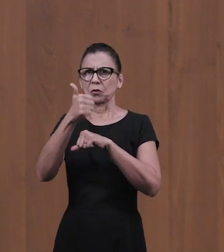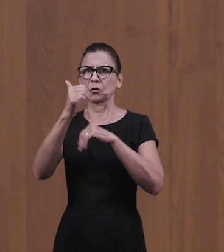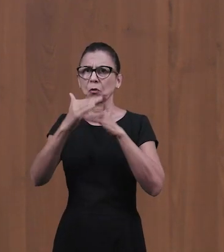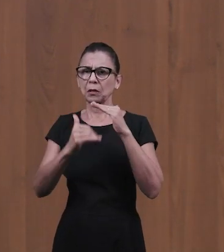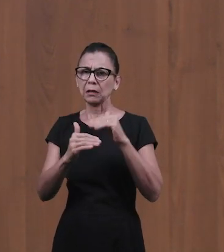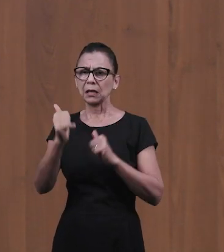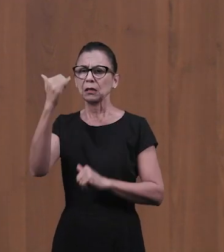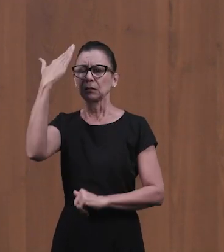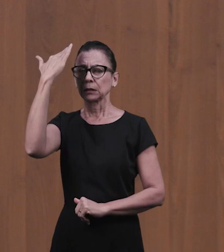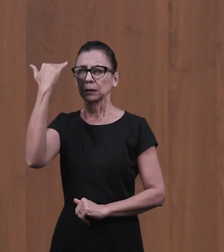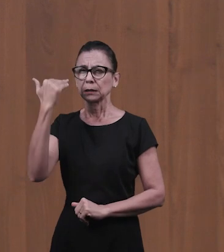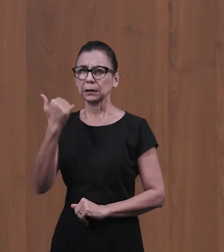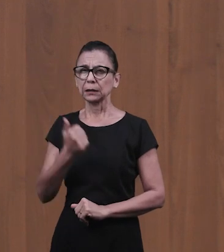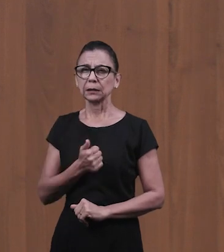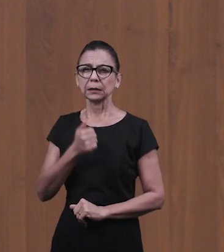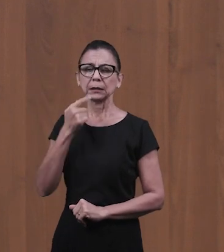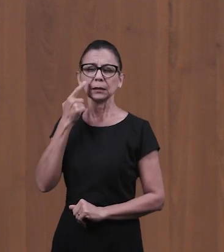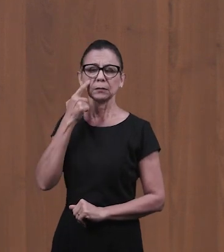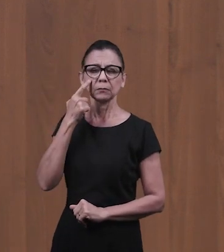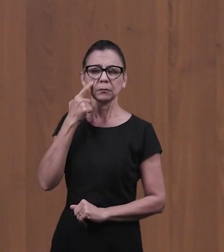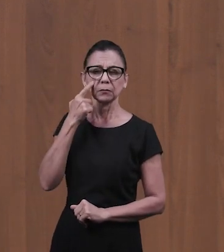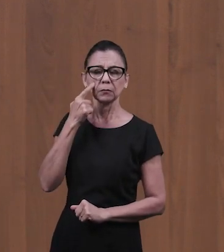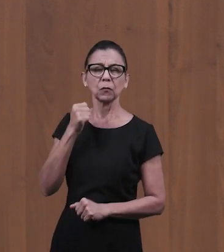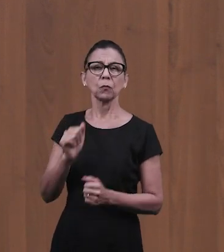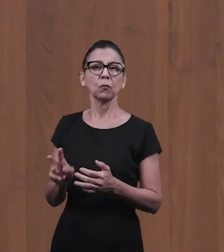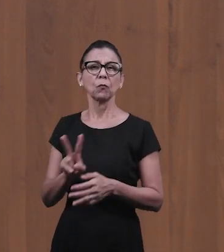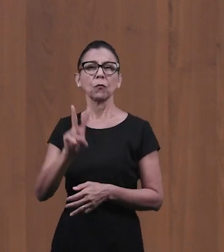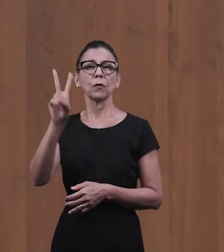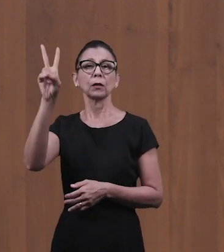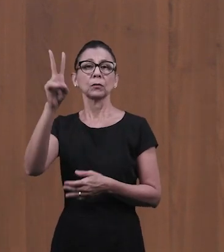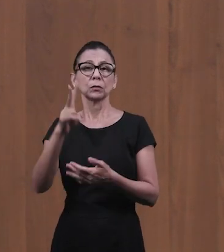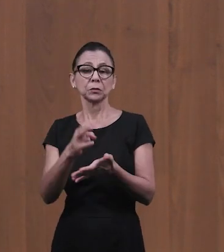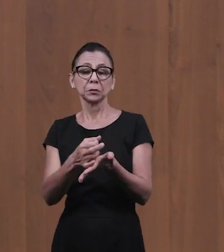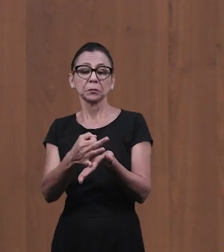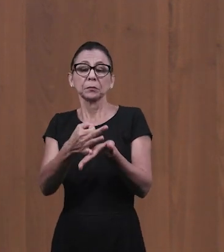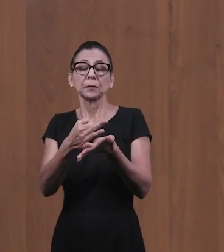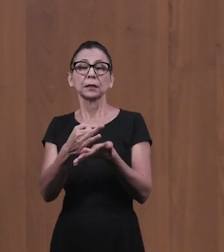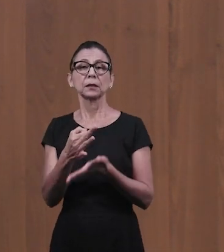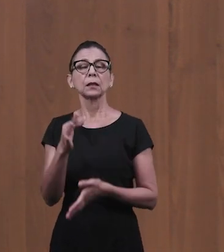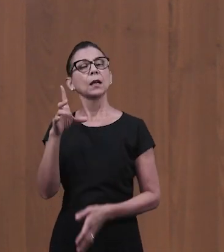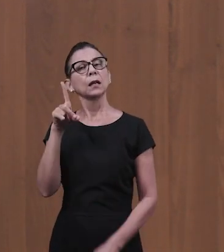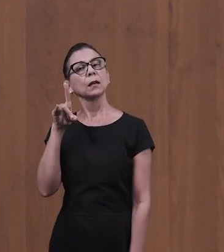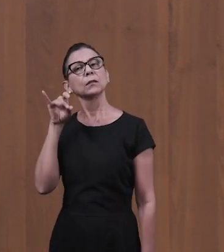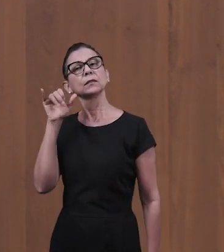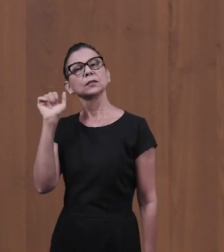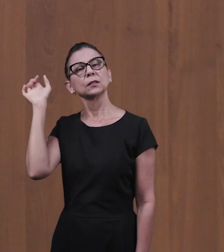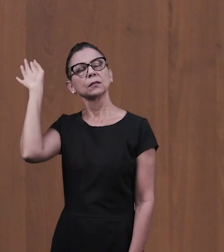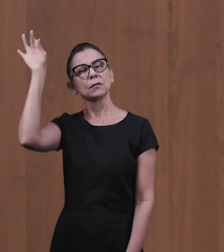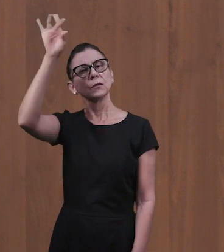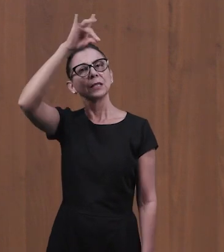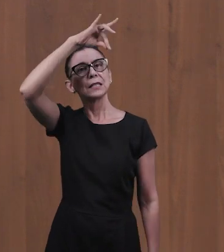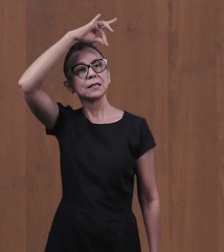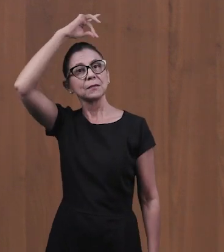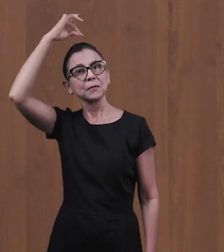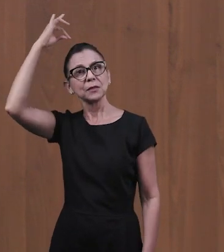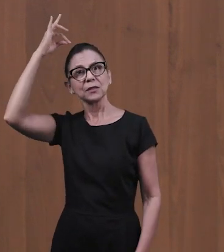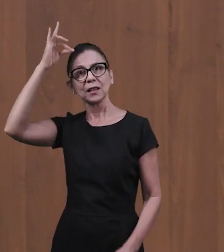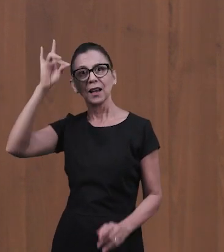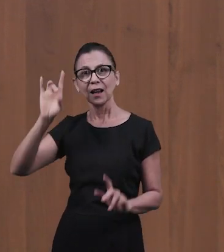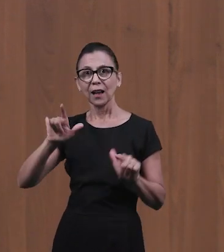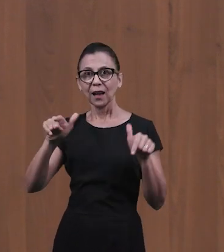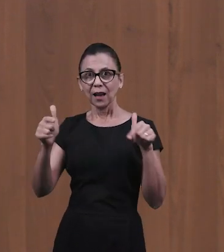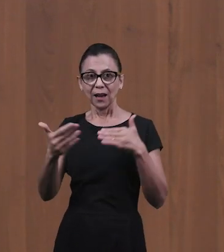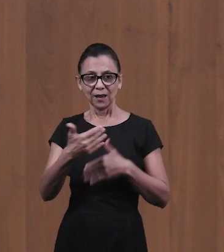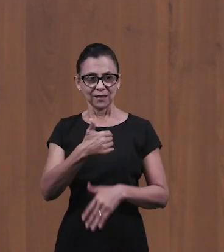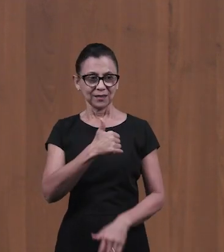beaucoup sur les perles. Il sait reconnaître sa valeur. Et un jour, le Saint-Esprit a agi